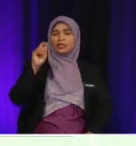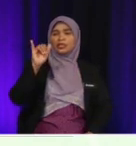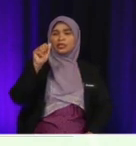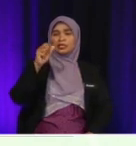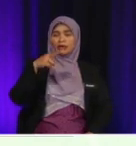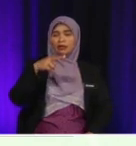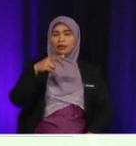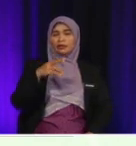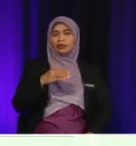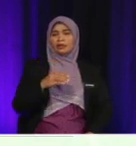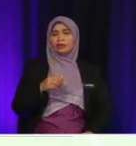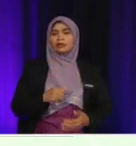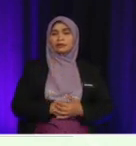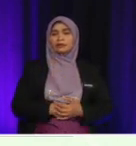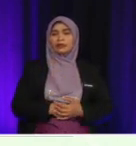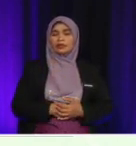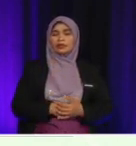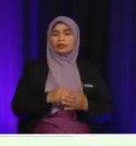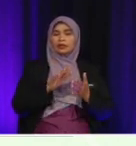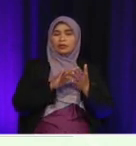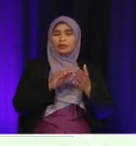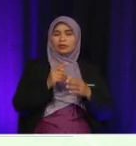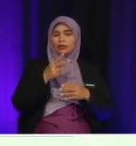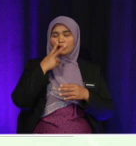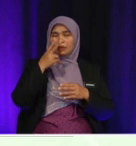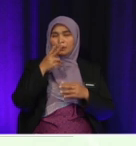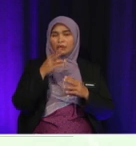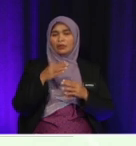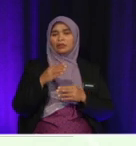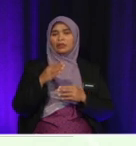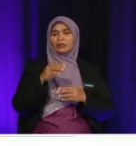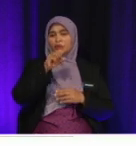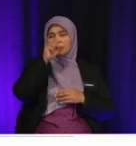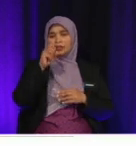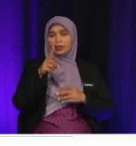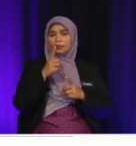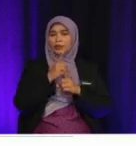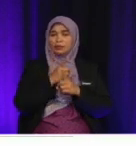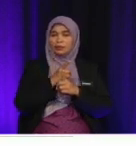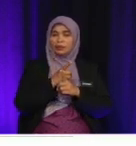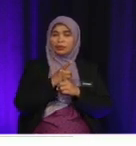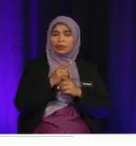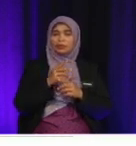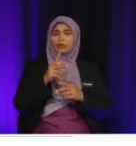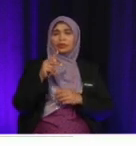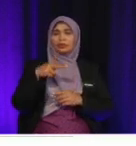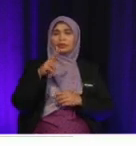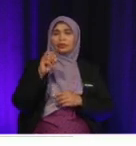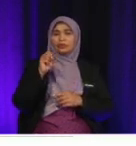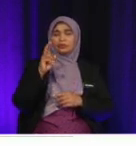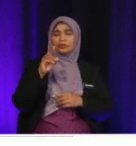dua aspek keadilan kadang-kadang ya Ada soalan yang berbentuk umum ada soalan yang berbentuk khusus yang penting